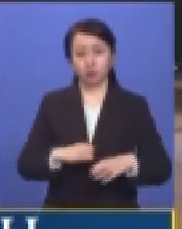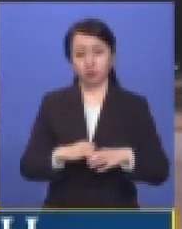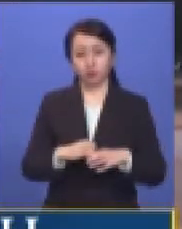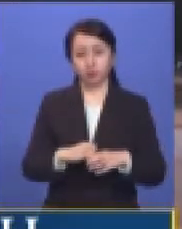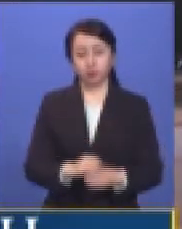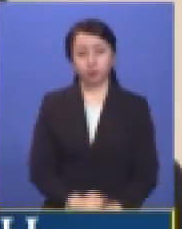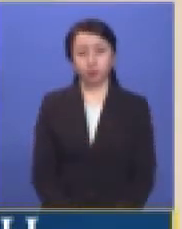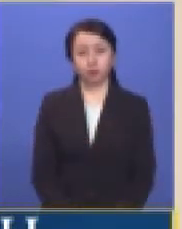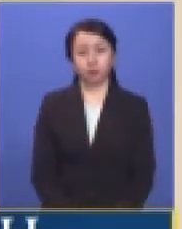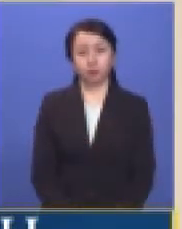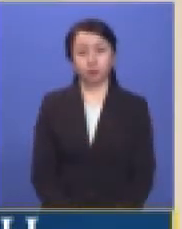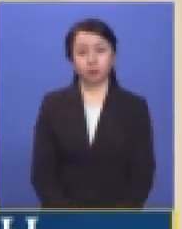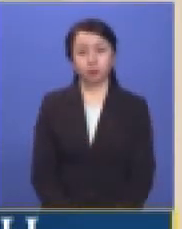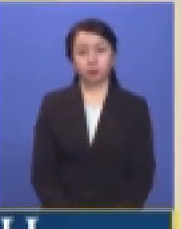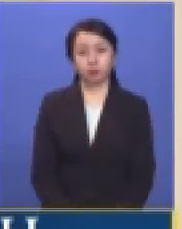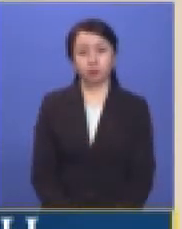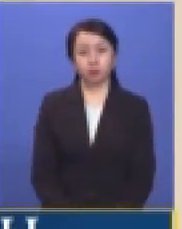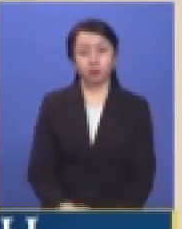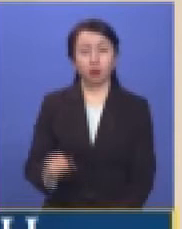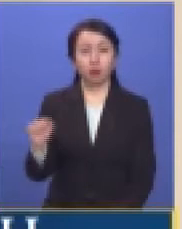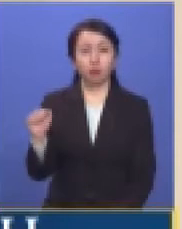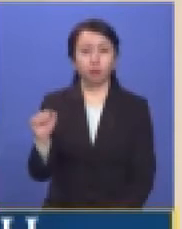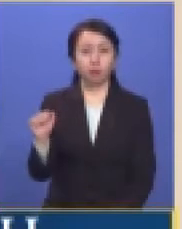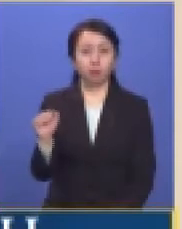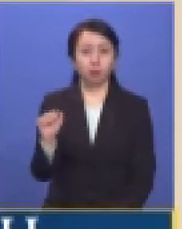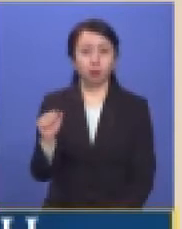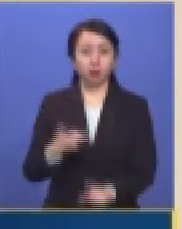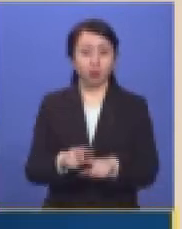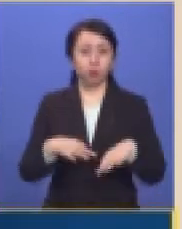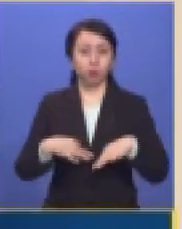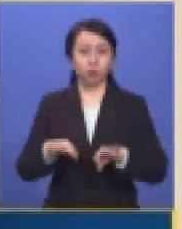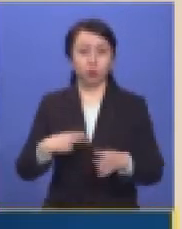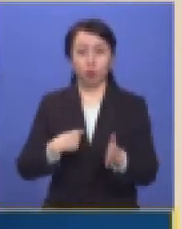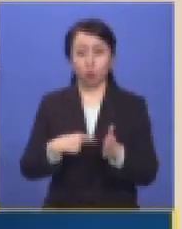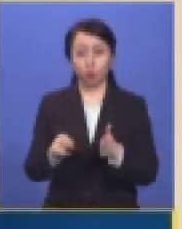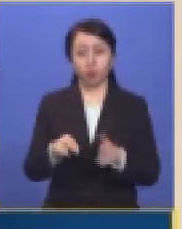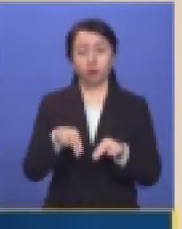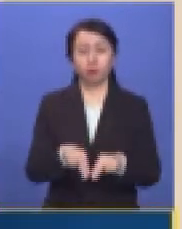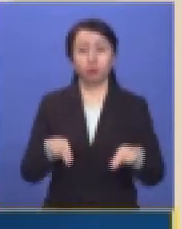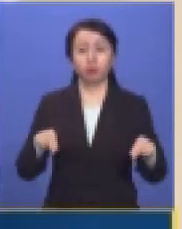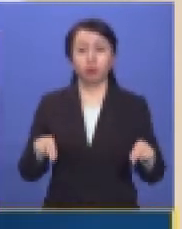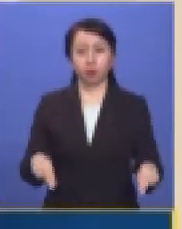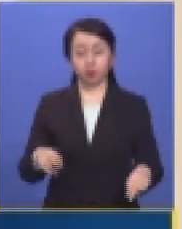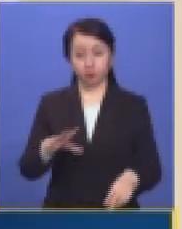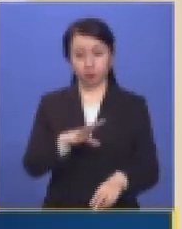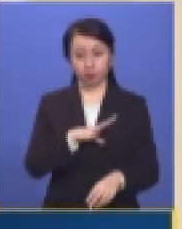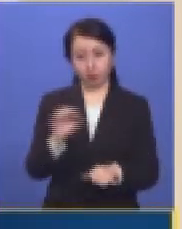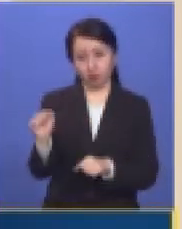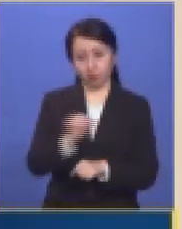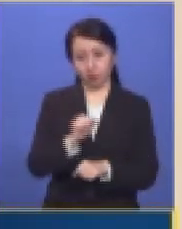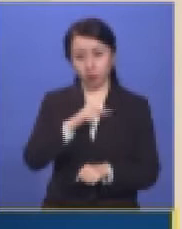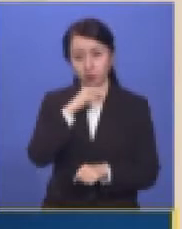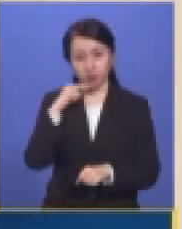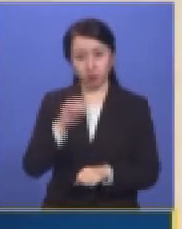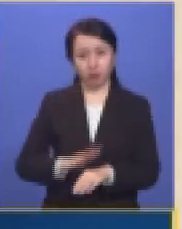көрсетілген. Машину я эту взял у нас в Петропавловске. Бұл көлікті мен Петропавлда осы жылдың ақпан айында алдым. Машина Ресей